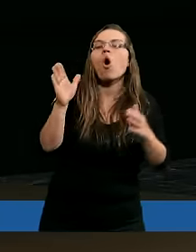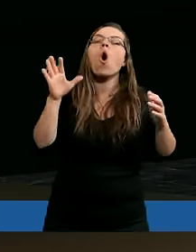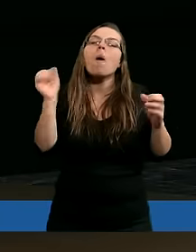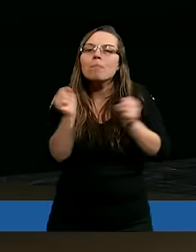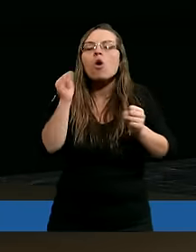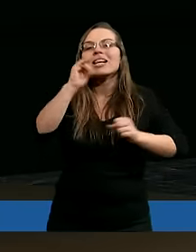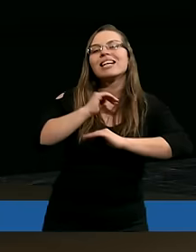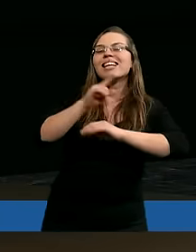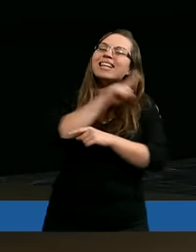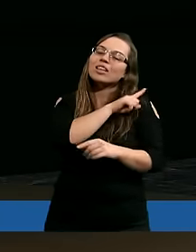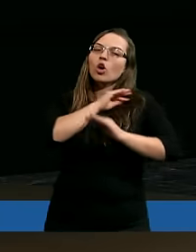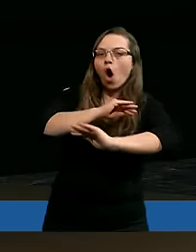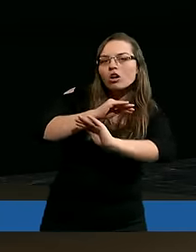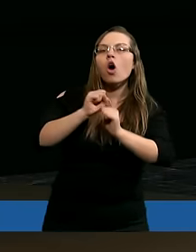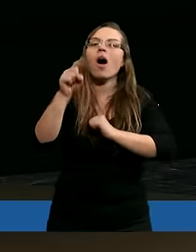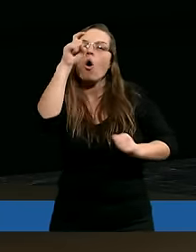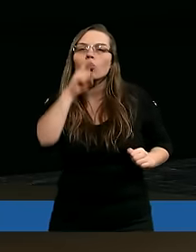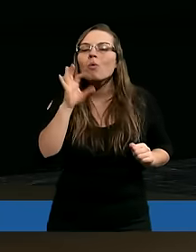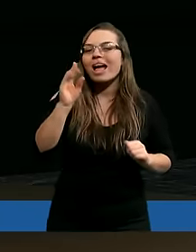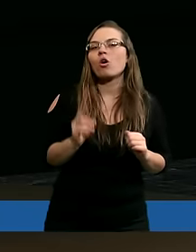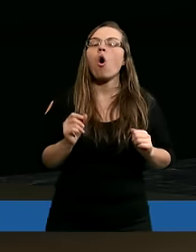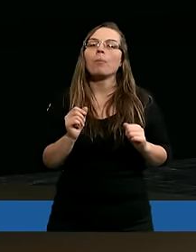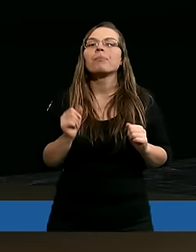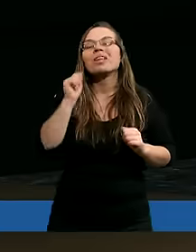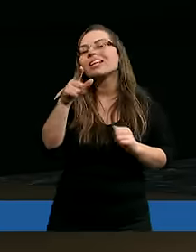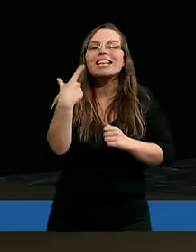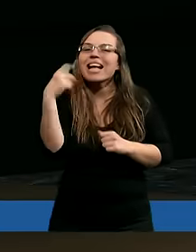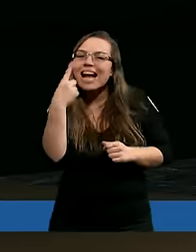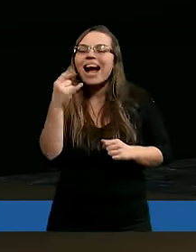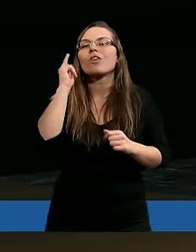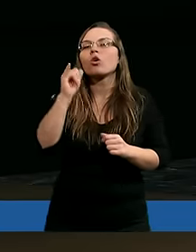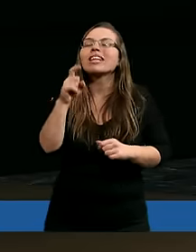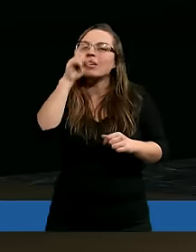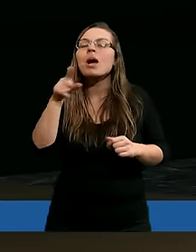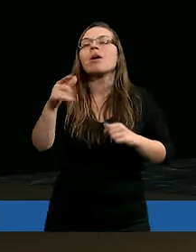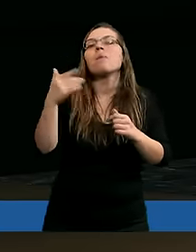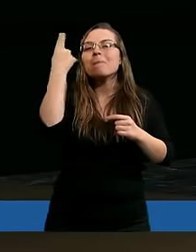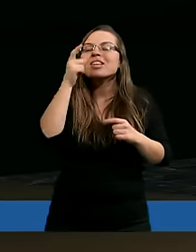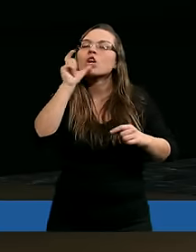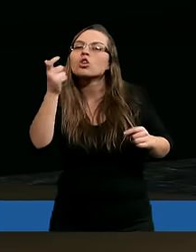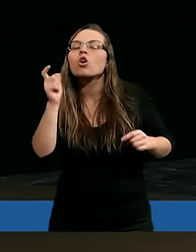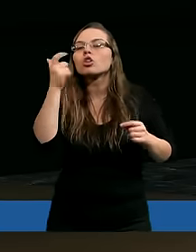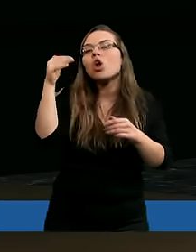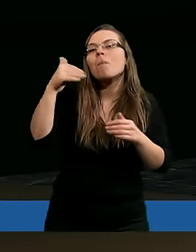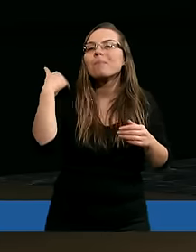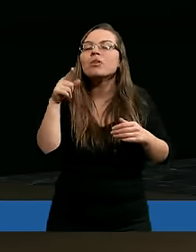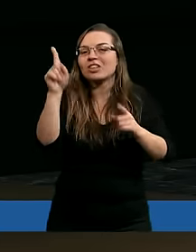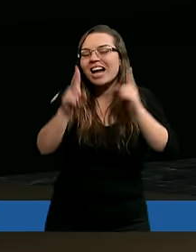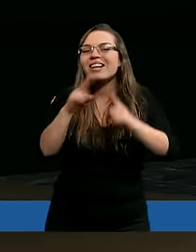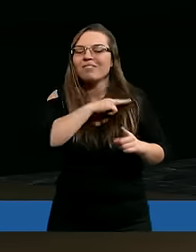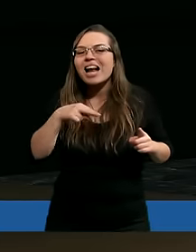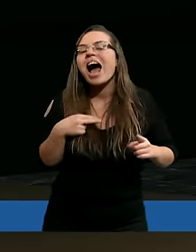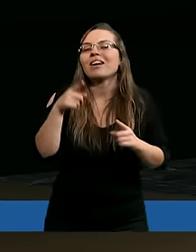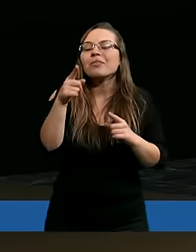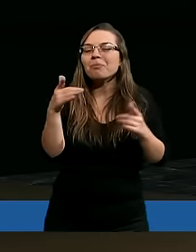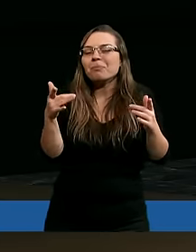i stroniący od złego. I właśnie takie cechy prawości, nienaganności, to było coś, co myślę, że do czego Pan Bóg nas chce, każdego